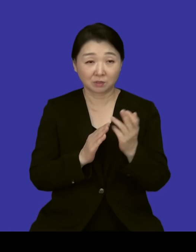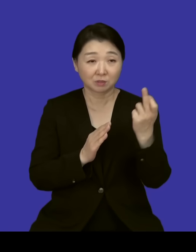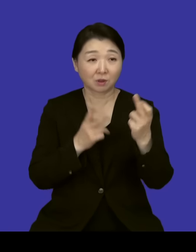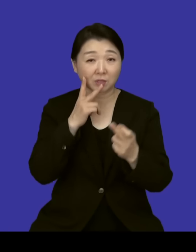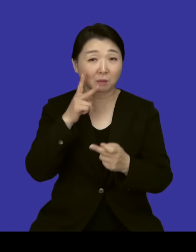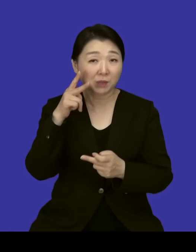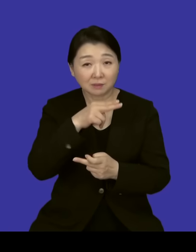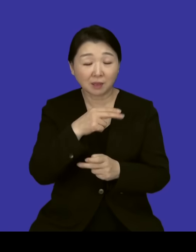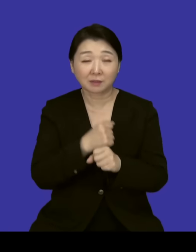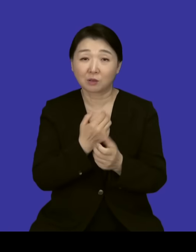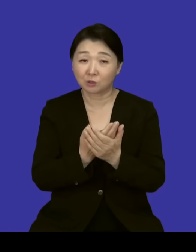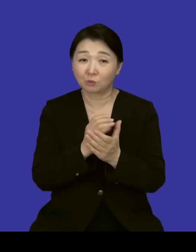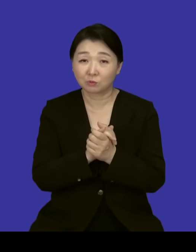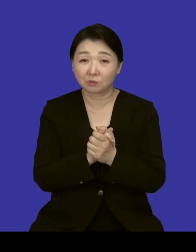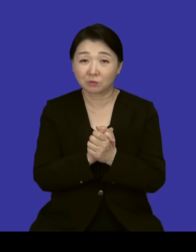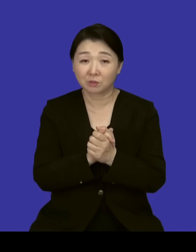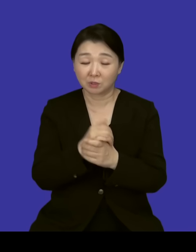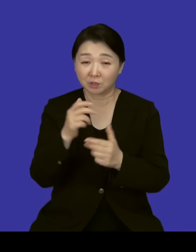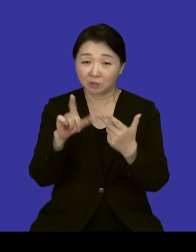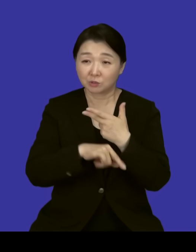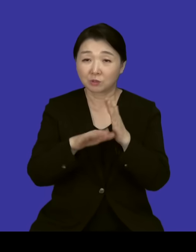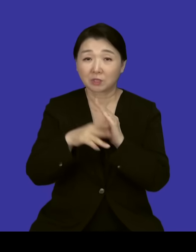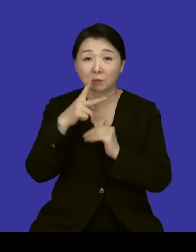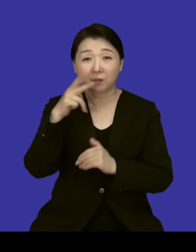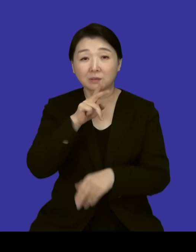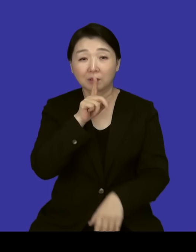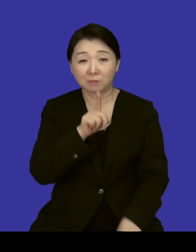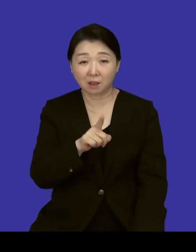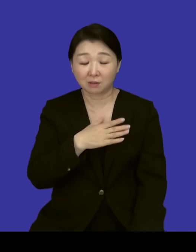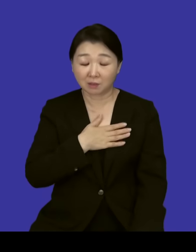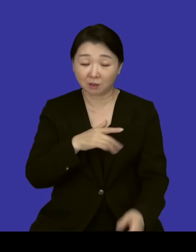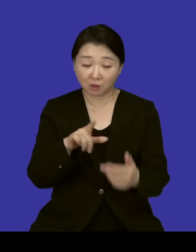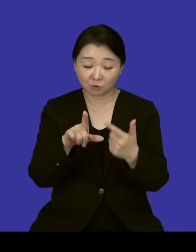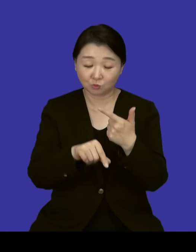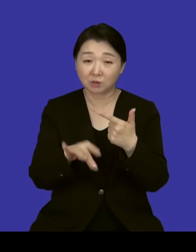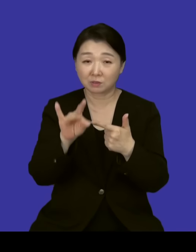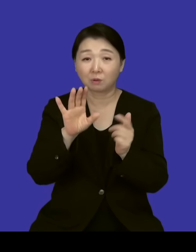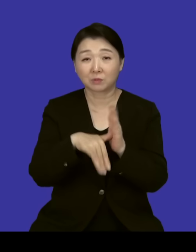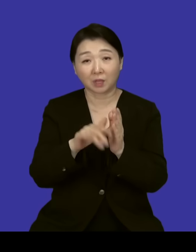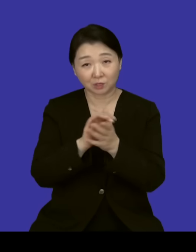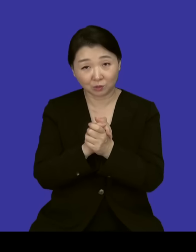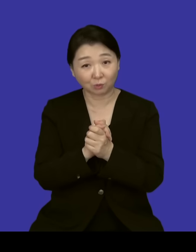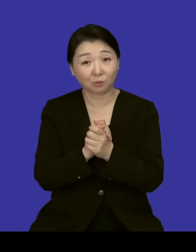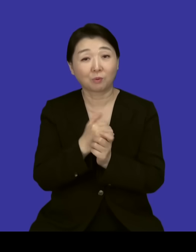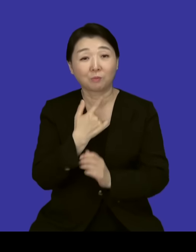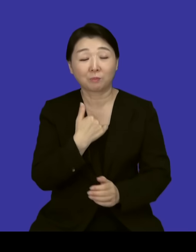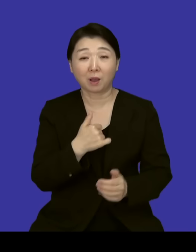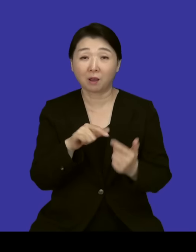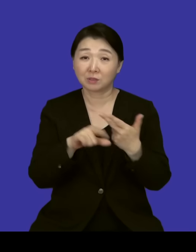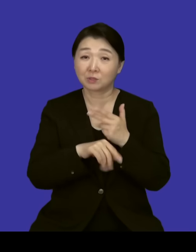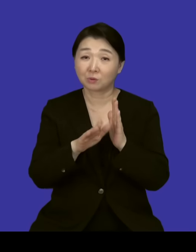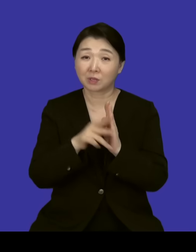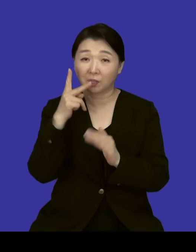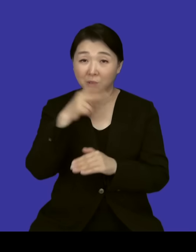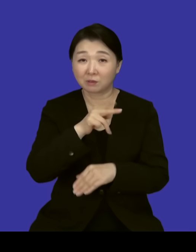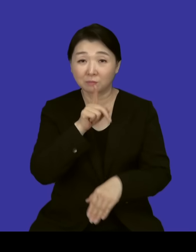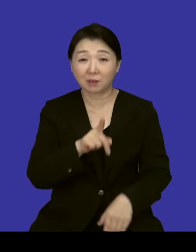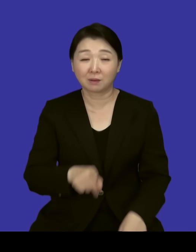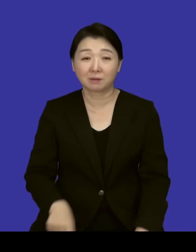해달라고 기도를 했는데 7월 달에 담배를 끊는다고 제가 6월 초에 기도했는데 예. 7월에 담배를